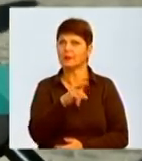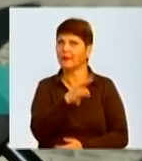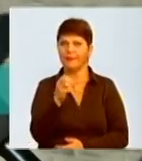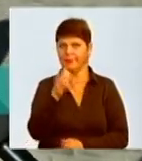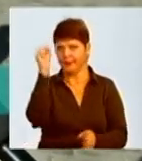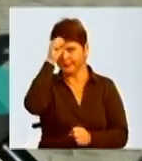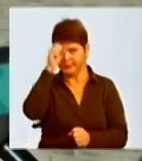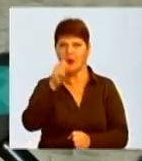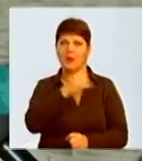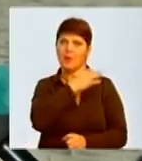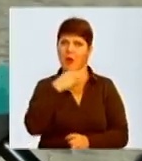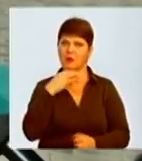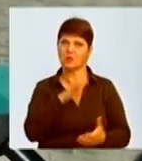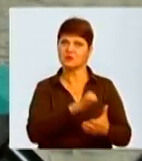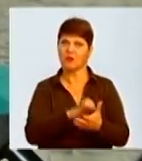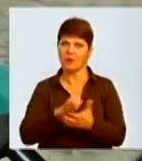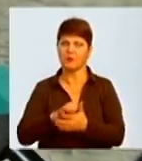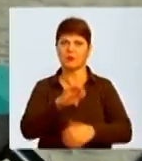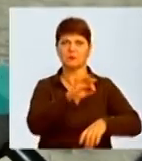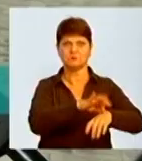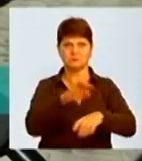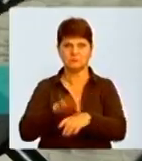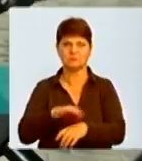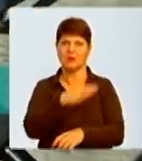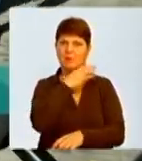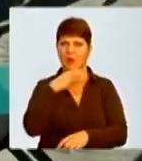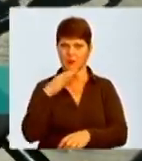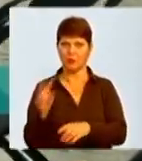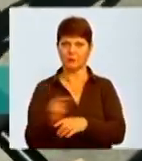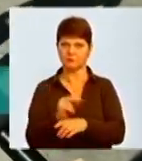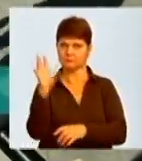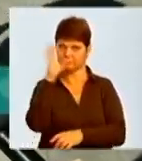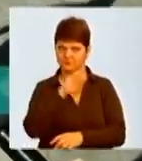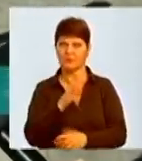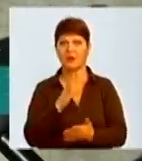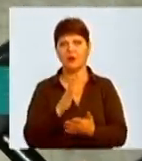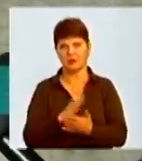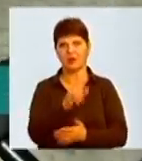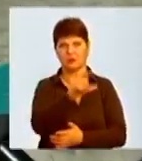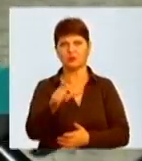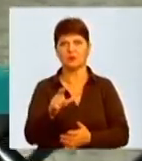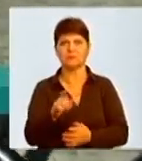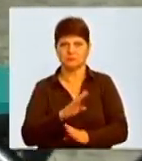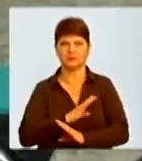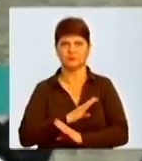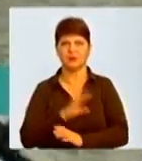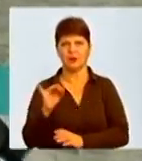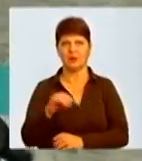Багато знайомих страдало, багато вилікувалось. Є такі, що померли. І сама